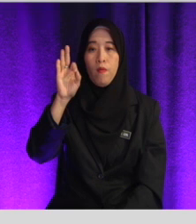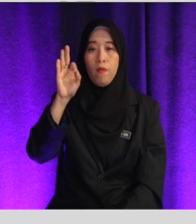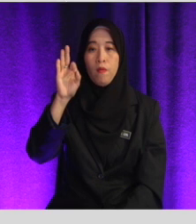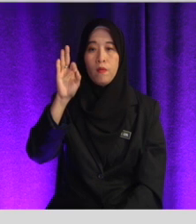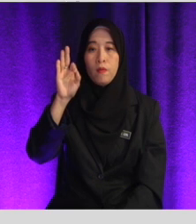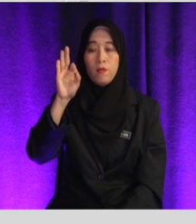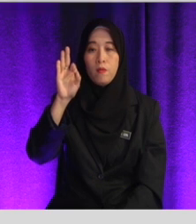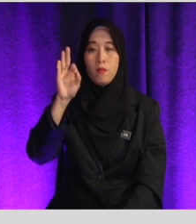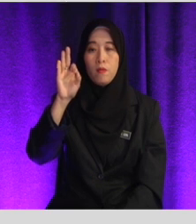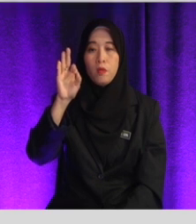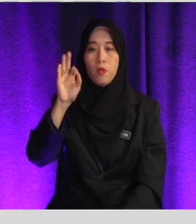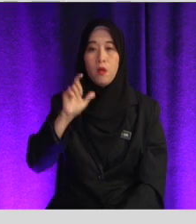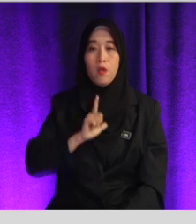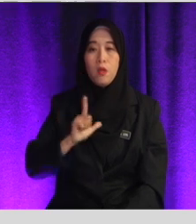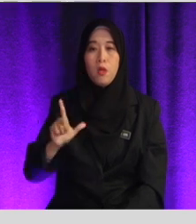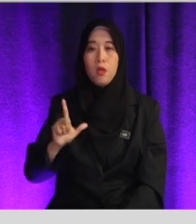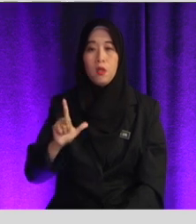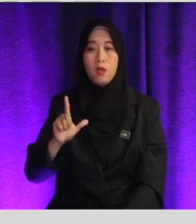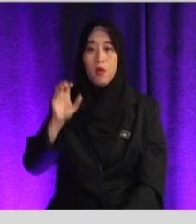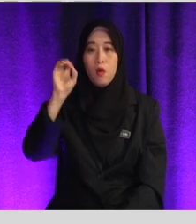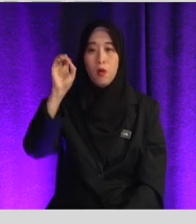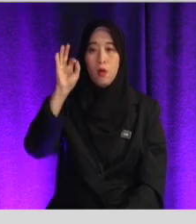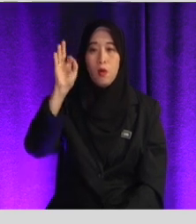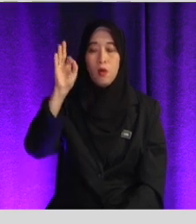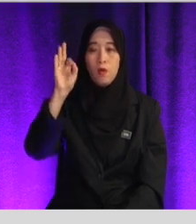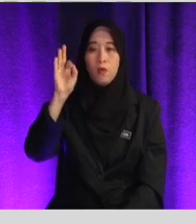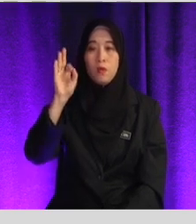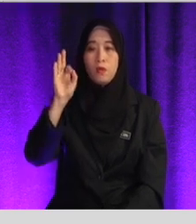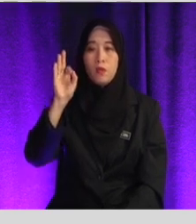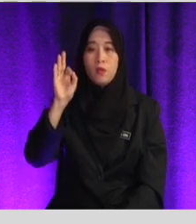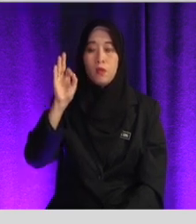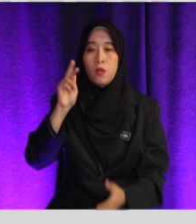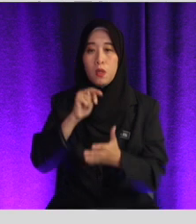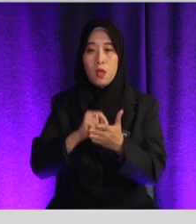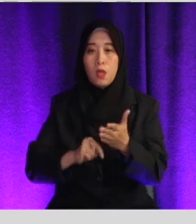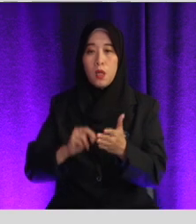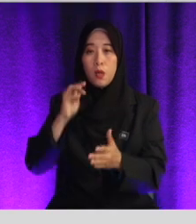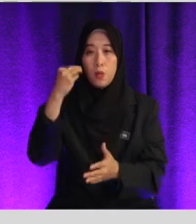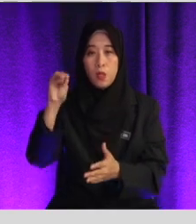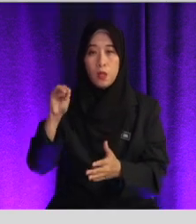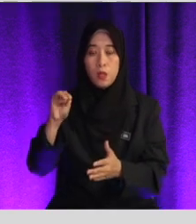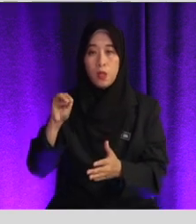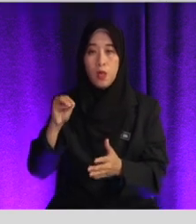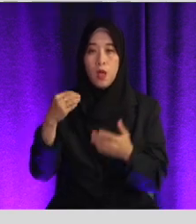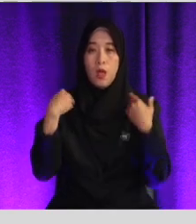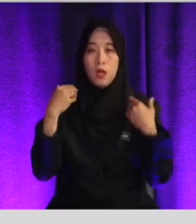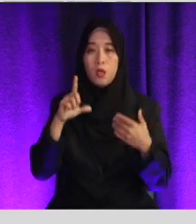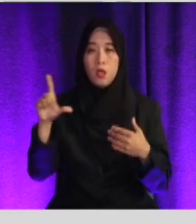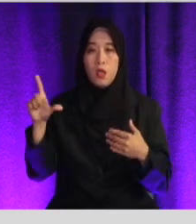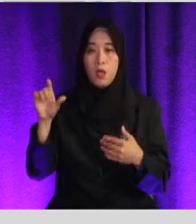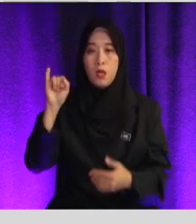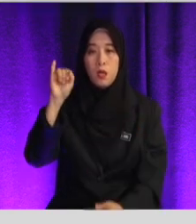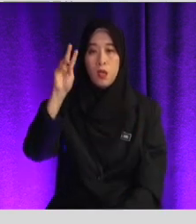offkan kita punya laras suhu. Okey, jadi dekat sini nilai meter pelbagai sepatutnya adalah